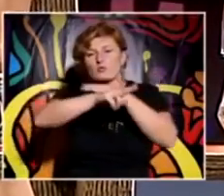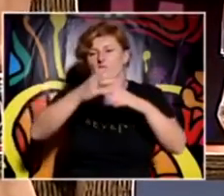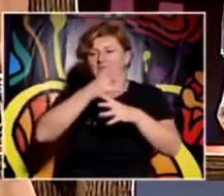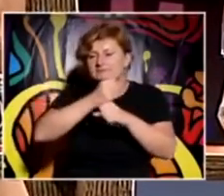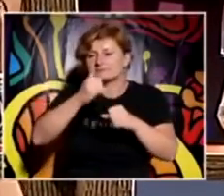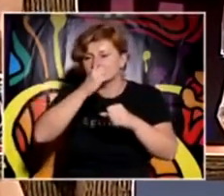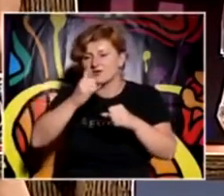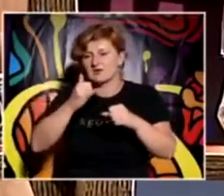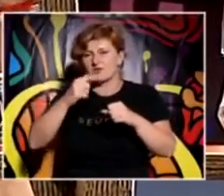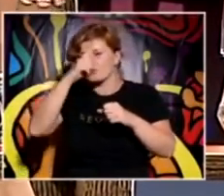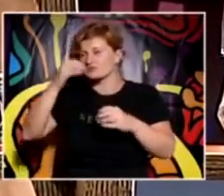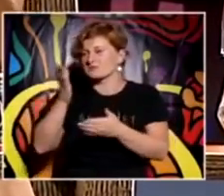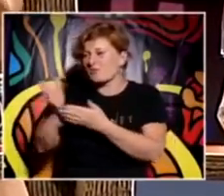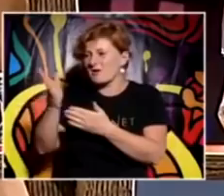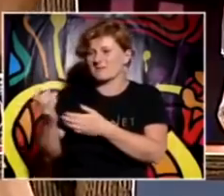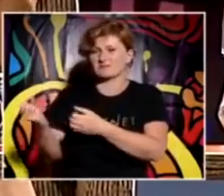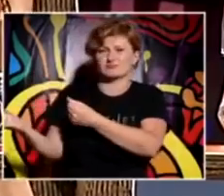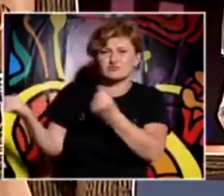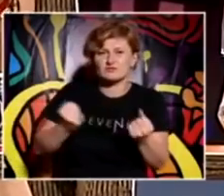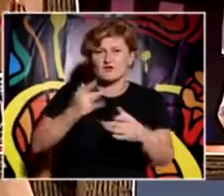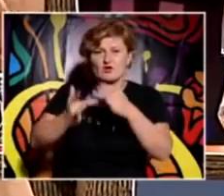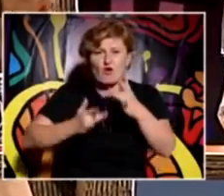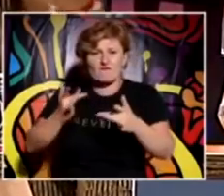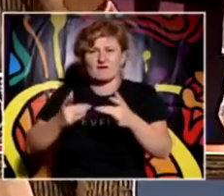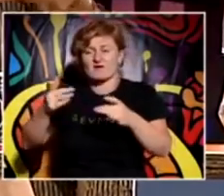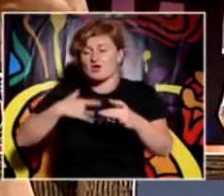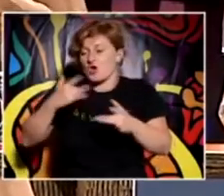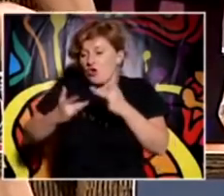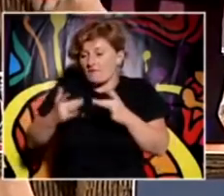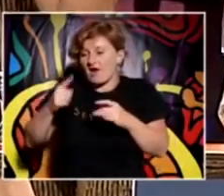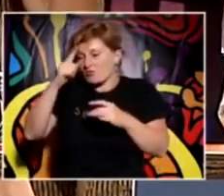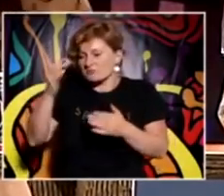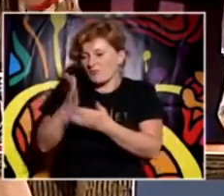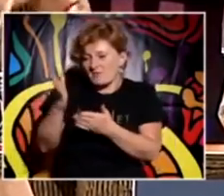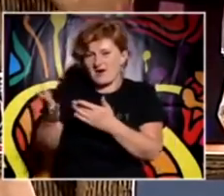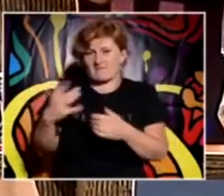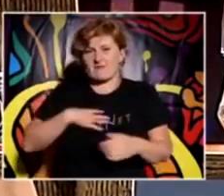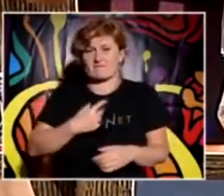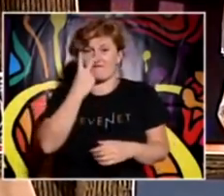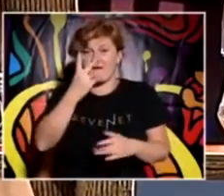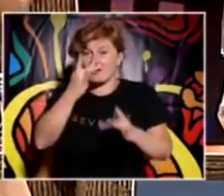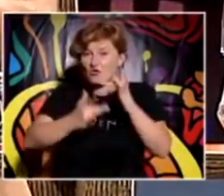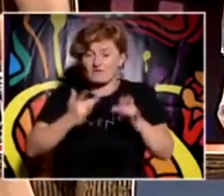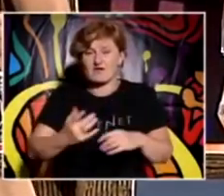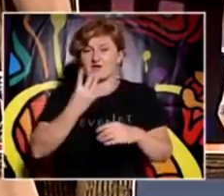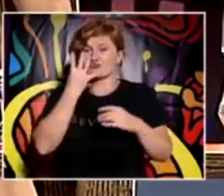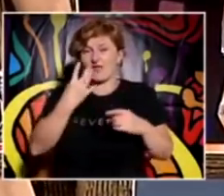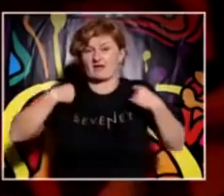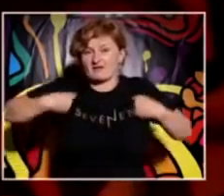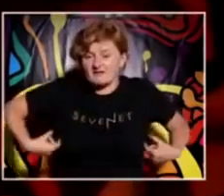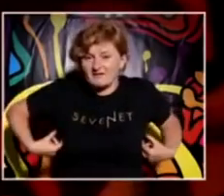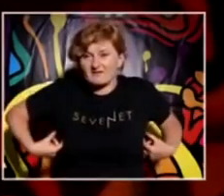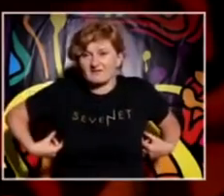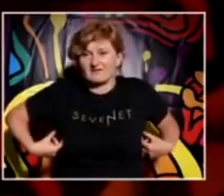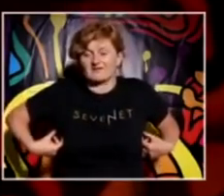po prostu i ludzie się zatrzymywali, przewozili nas tymi rowerami, naprawdę byliśmy ogromni, można powiedzieć, byliśmy 2 rowery, 4 sakwy. Ale to nie była